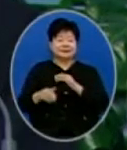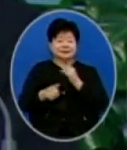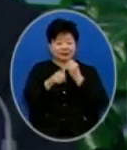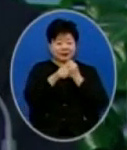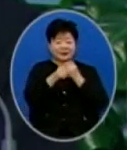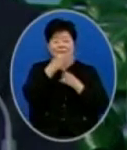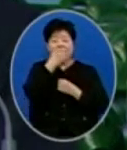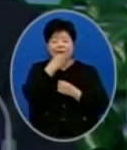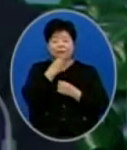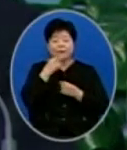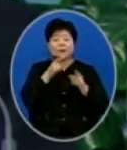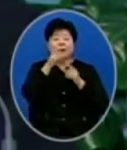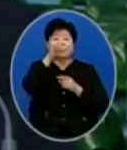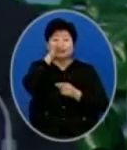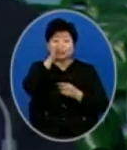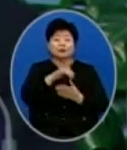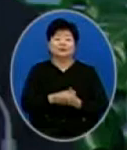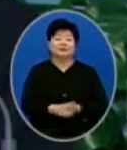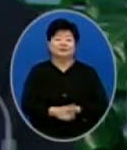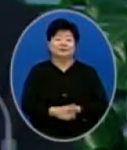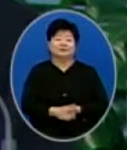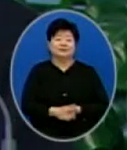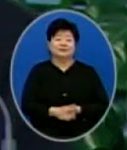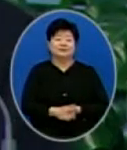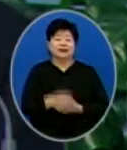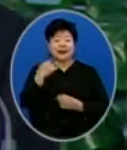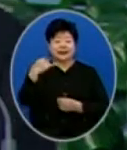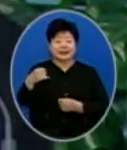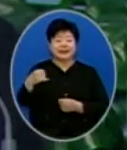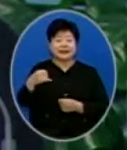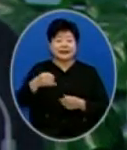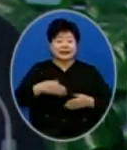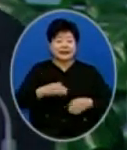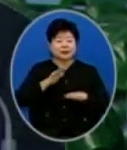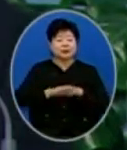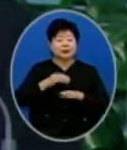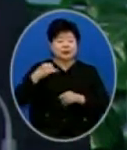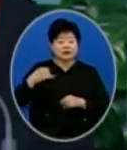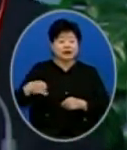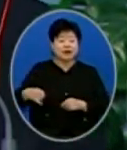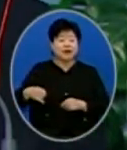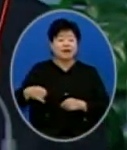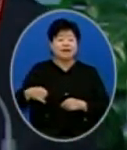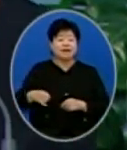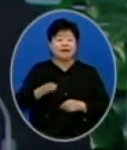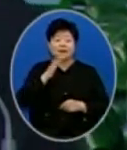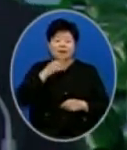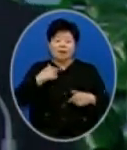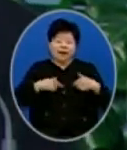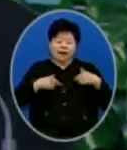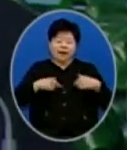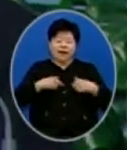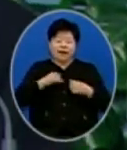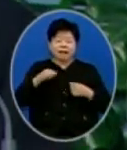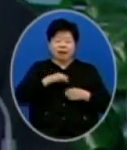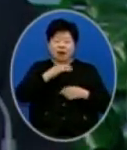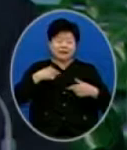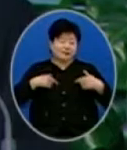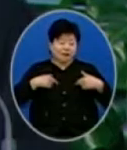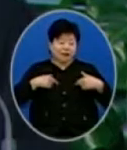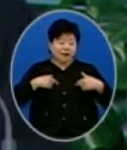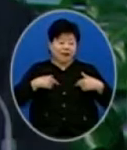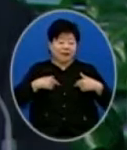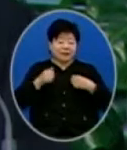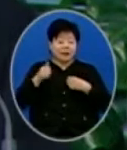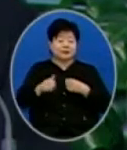이루고 아주 행복한 삶을 살아가고 있습니다 그 딸이 낳은 손녀 미스티는 온 가족의 기쁨이라고 말했습니다 남편과